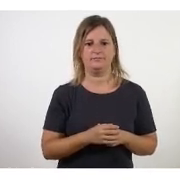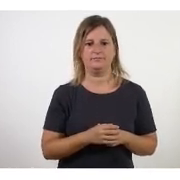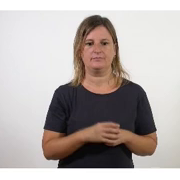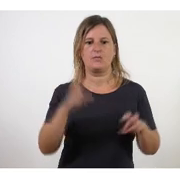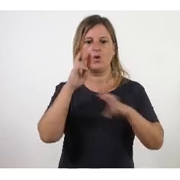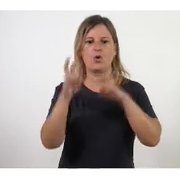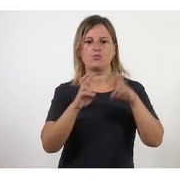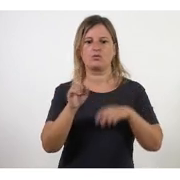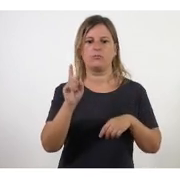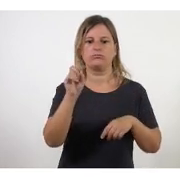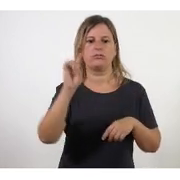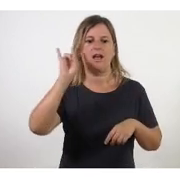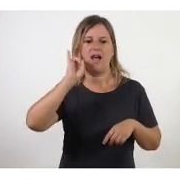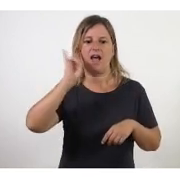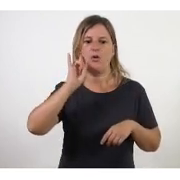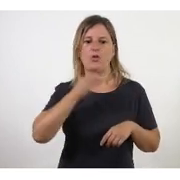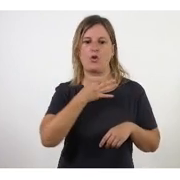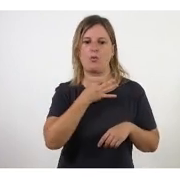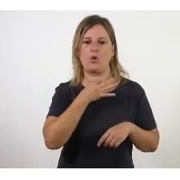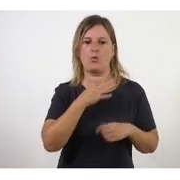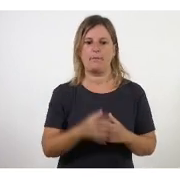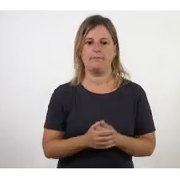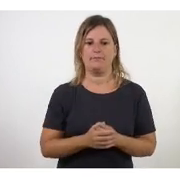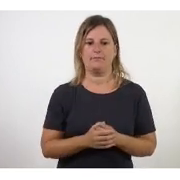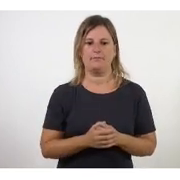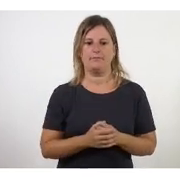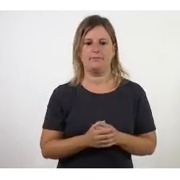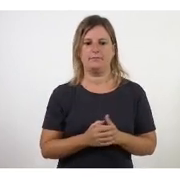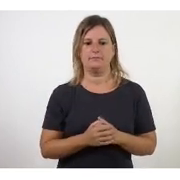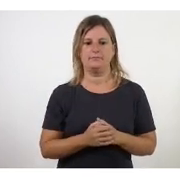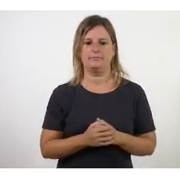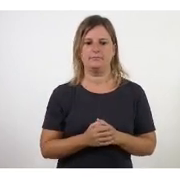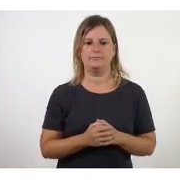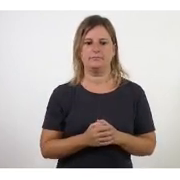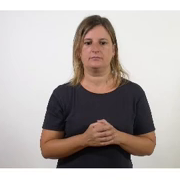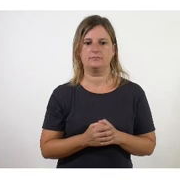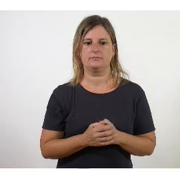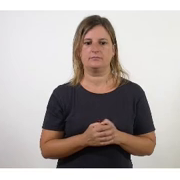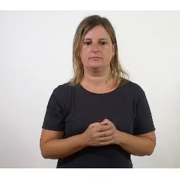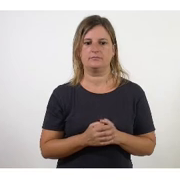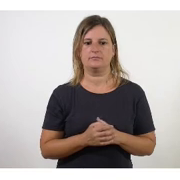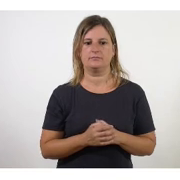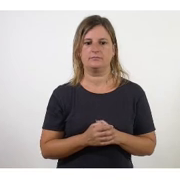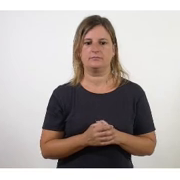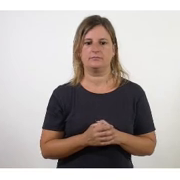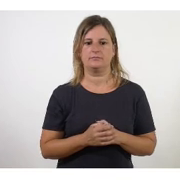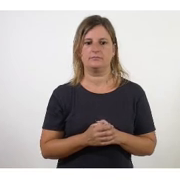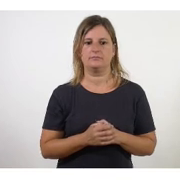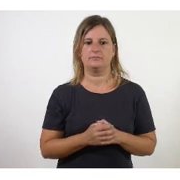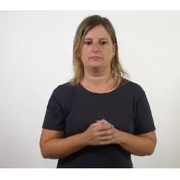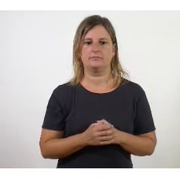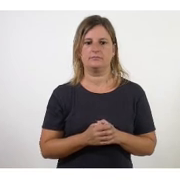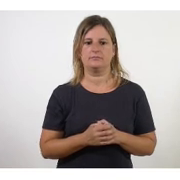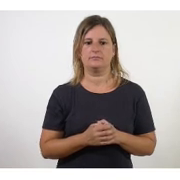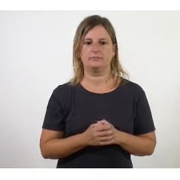sota, em vaig a volum. Però no, ja és com... És amb tota la comunitat de la Word per repensar, replantejar-nos com